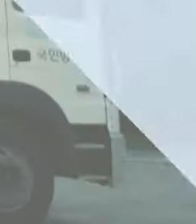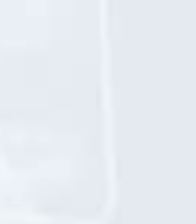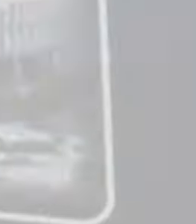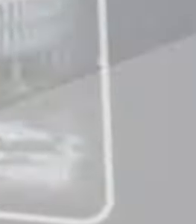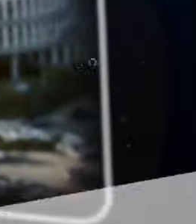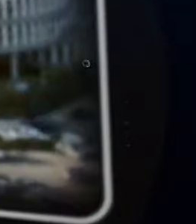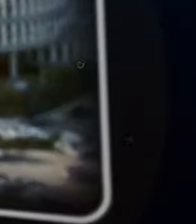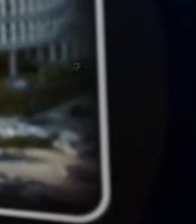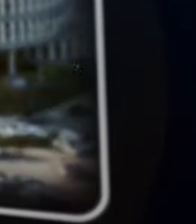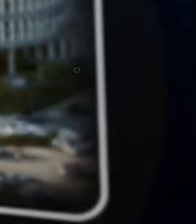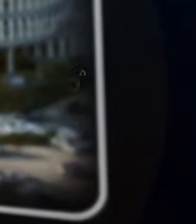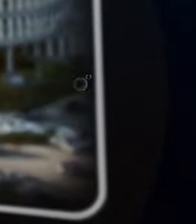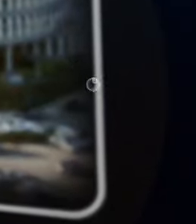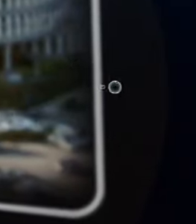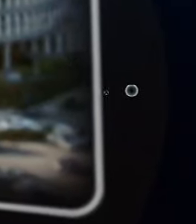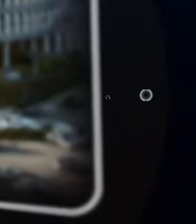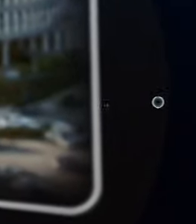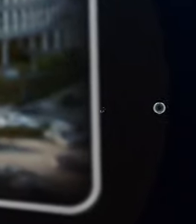말았습니다